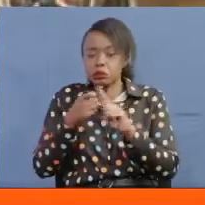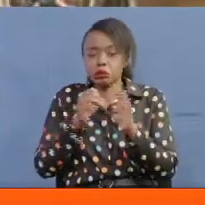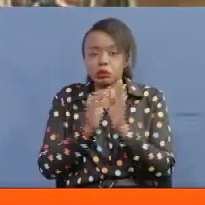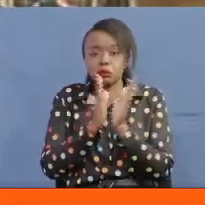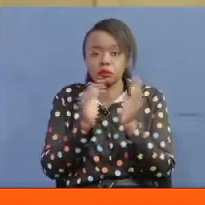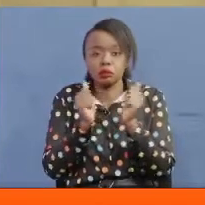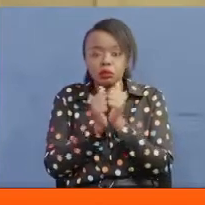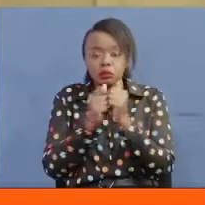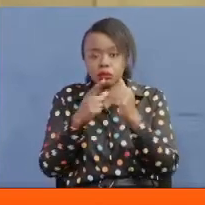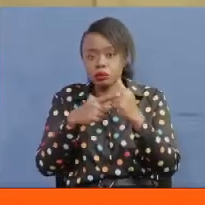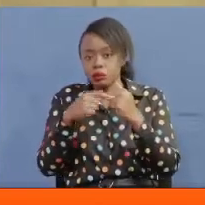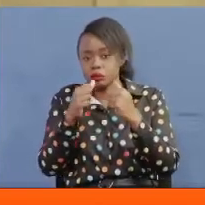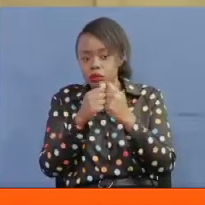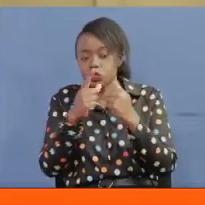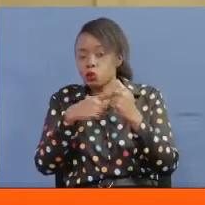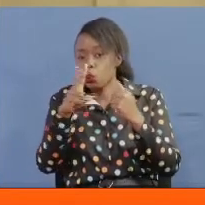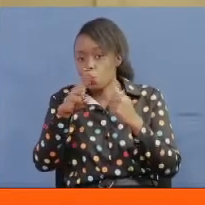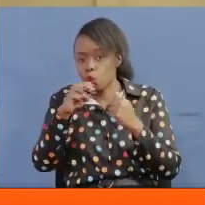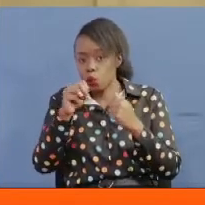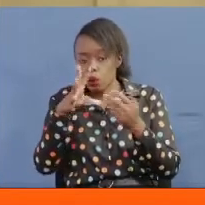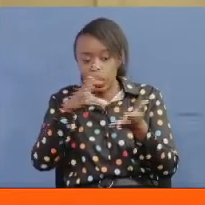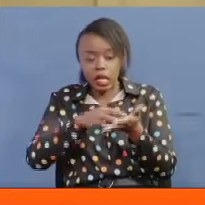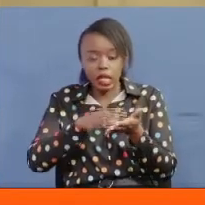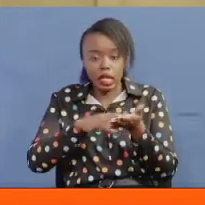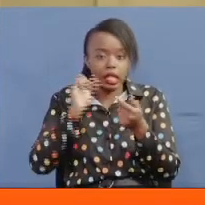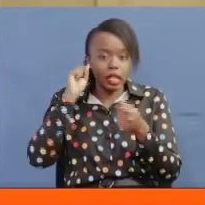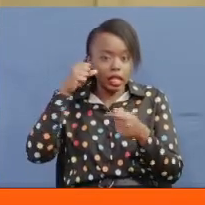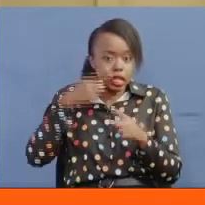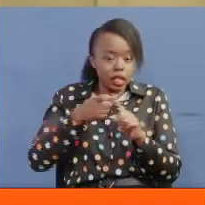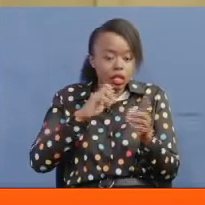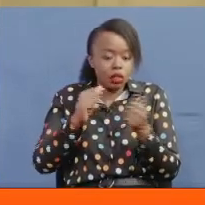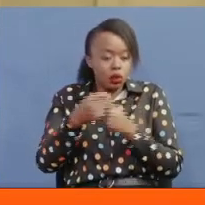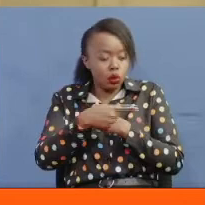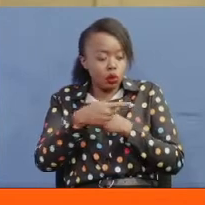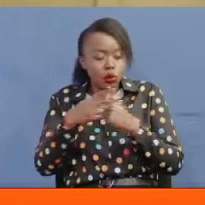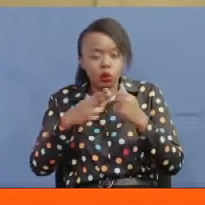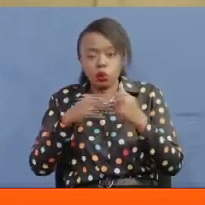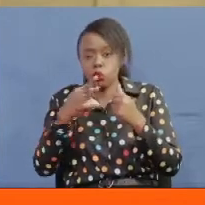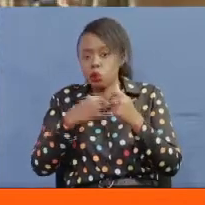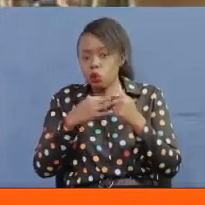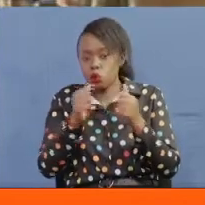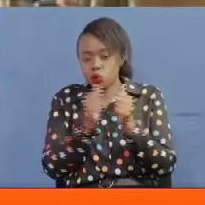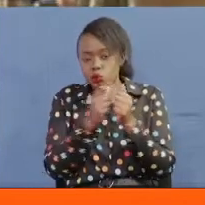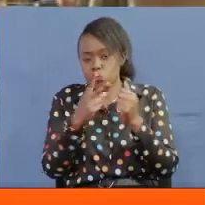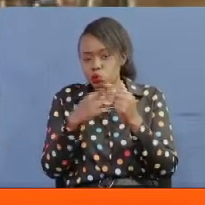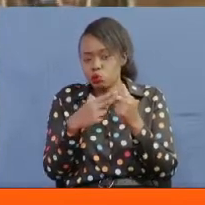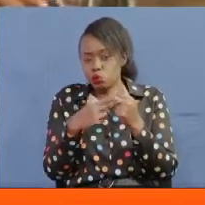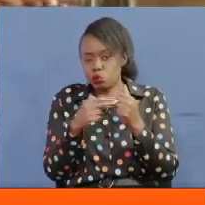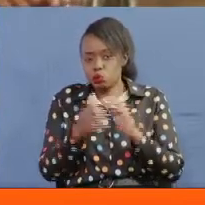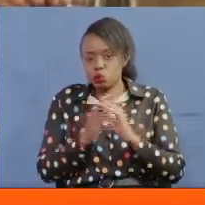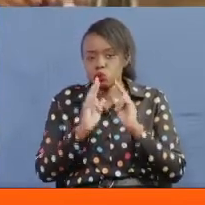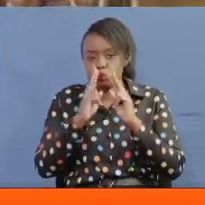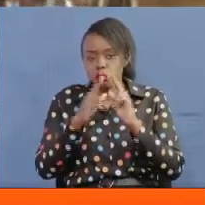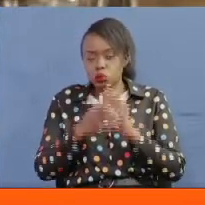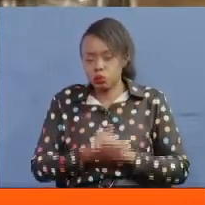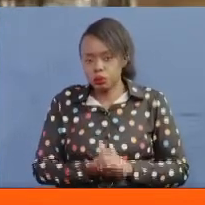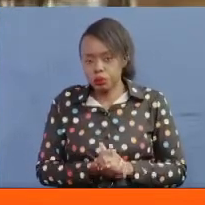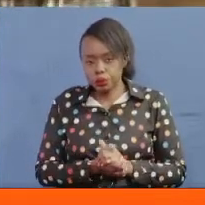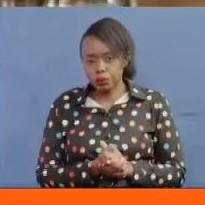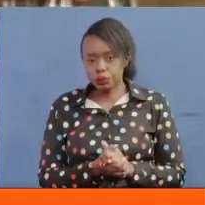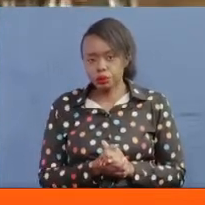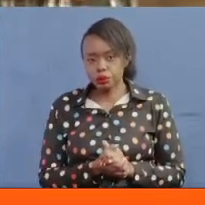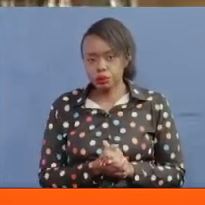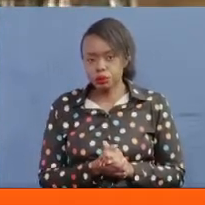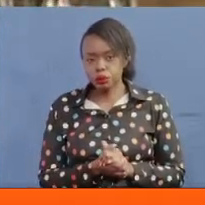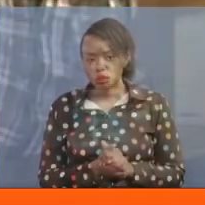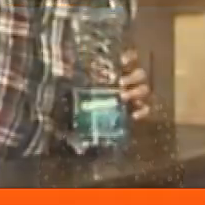shilingi 100,000. Kesi yake itasikilizwa mnamo Agosti tarehe 17. Nikiripotia runinga ya KU,